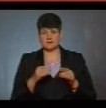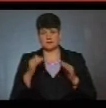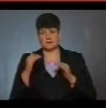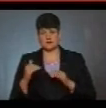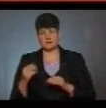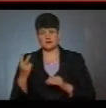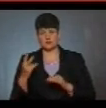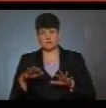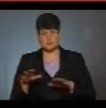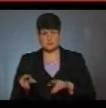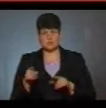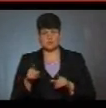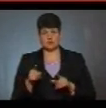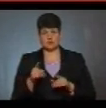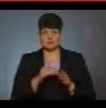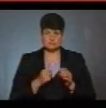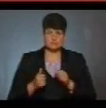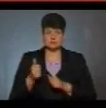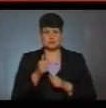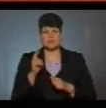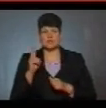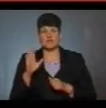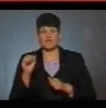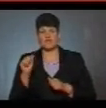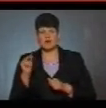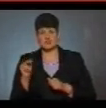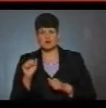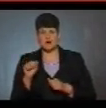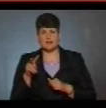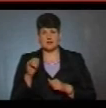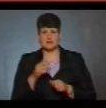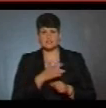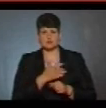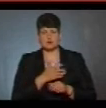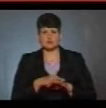друге місце. Його змістила Квач Алла від «Слуги народу»